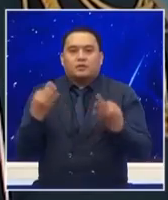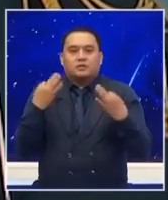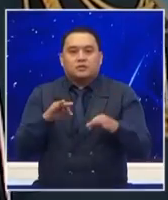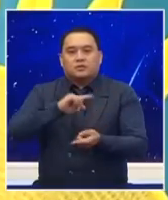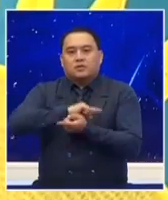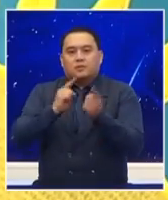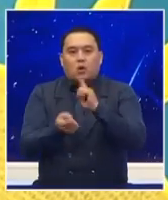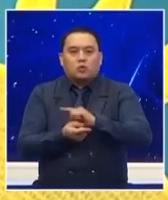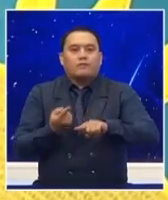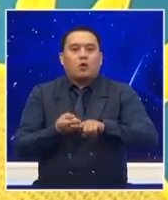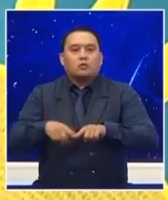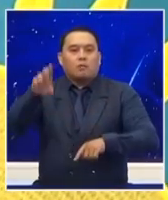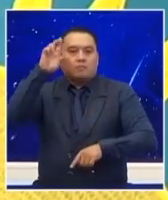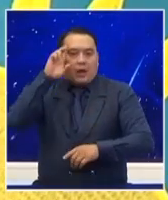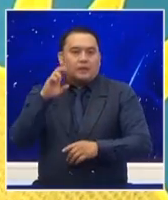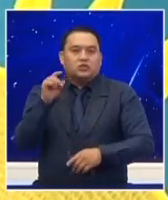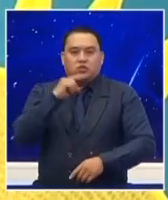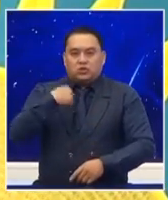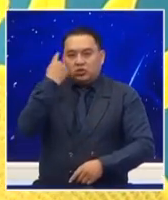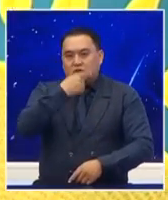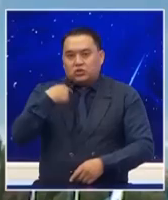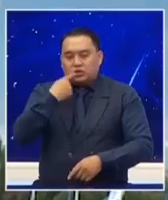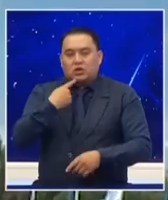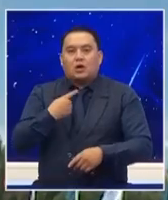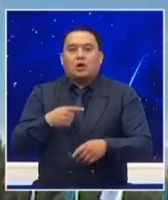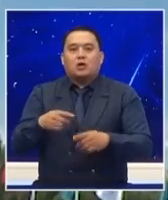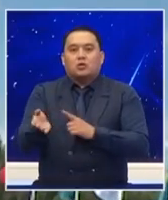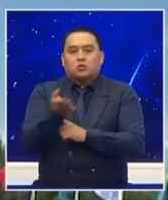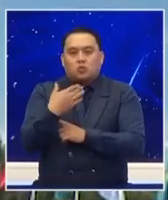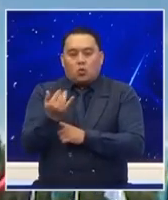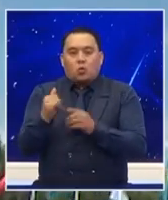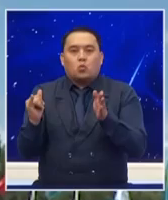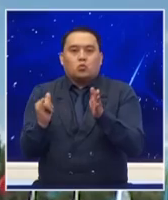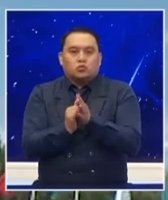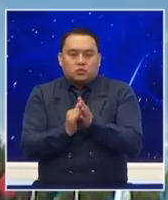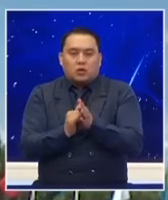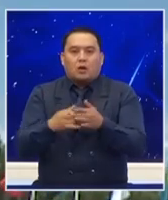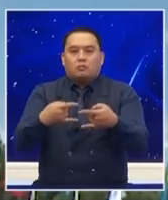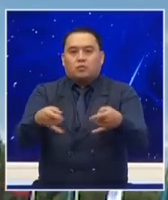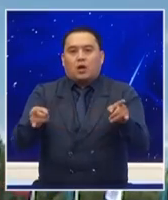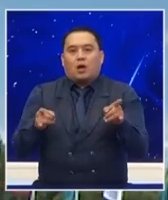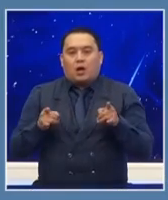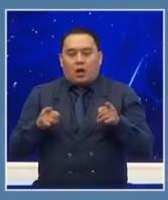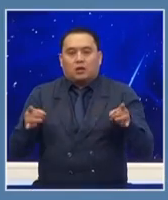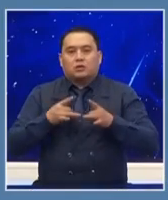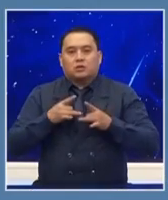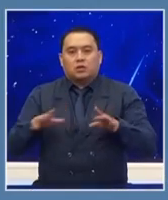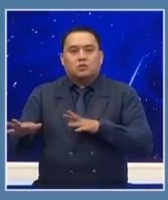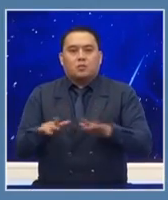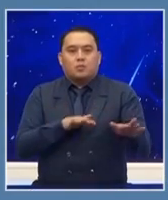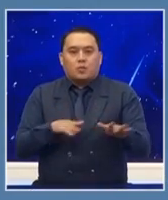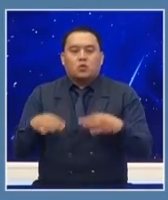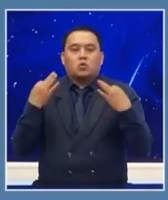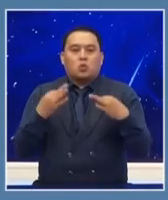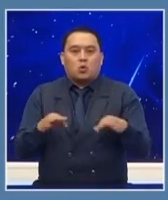енгізілді. Енді мемлекеттік туды жеке және заңды тұлғалар ғимараттарда, оның ішінде балкондарда және салтанатты шараларда